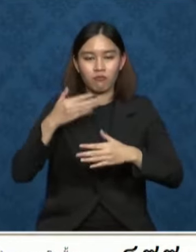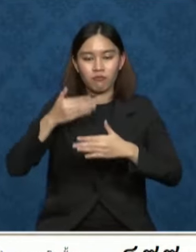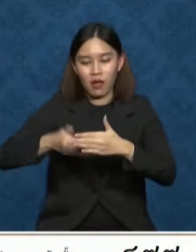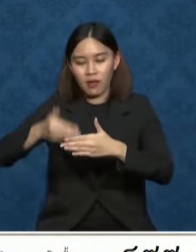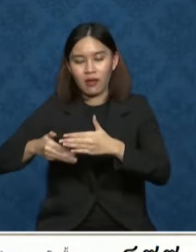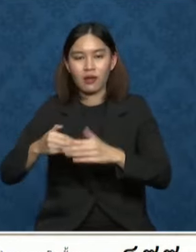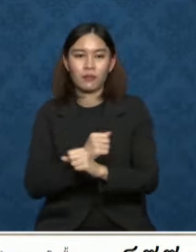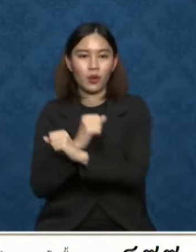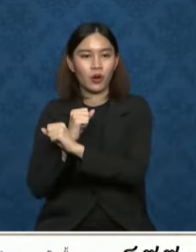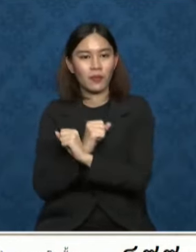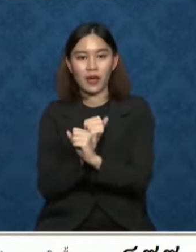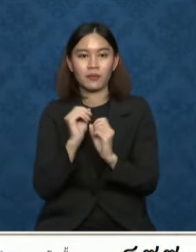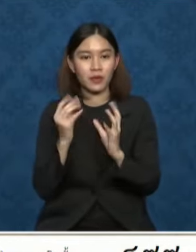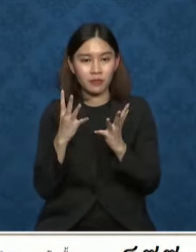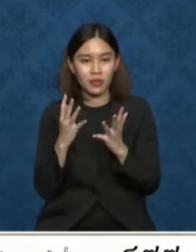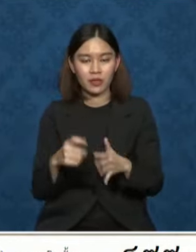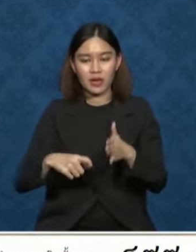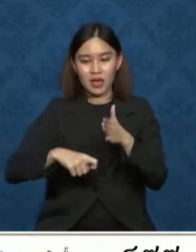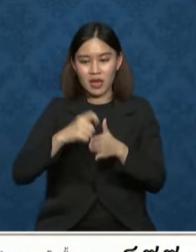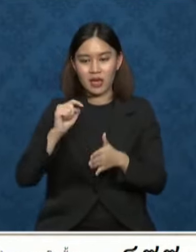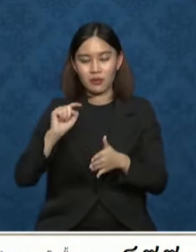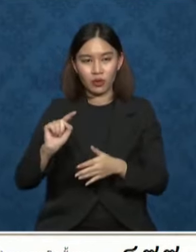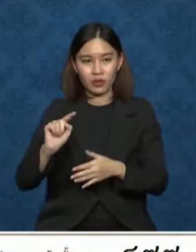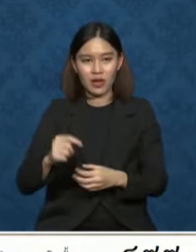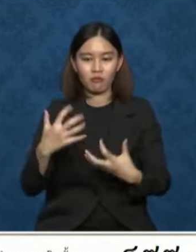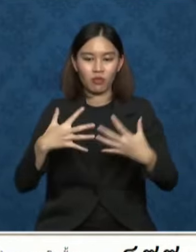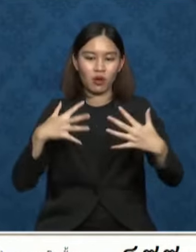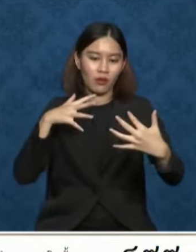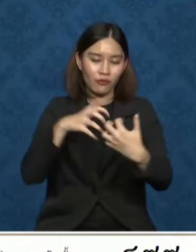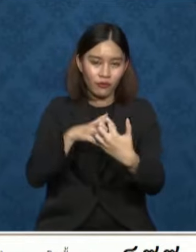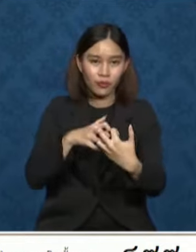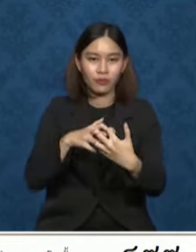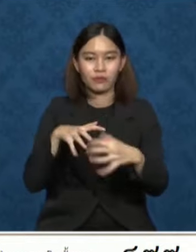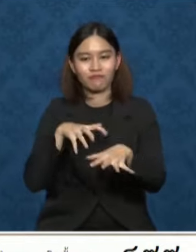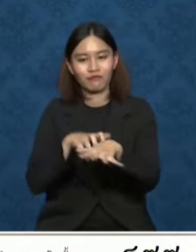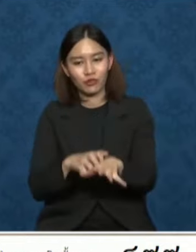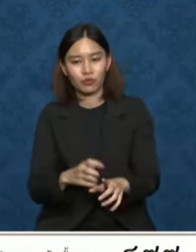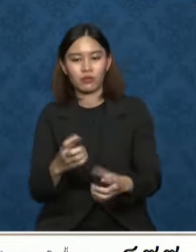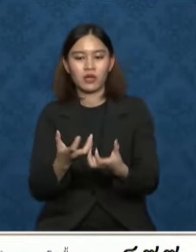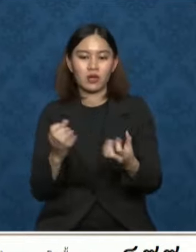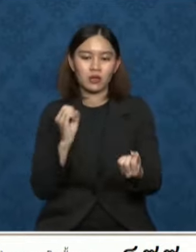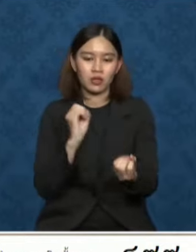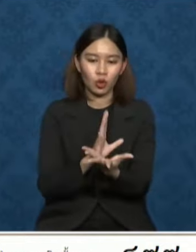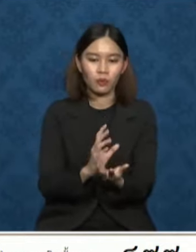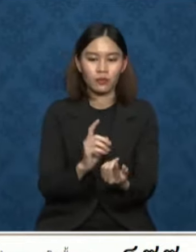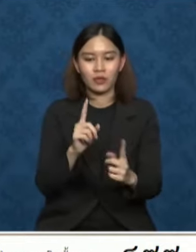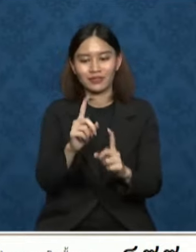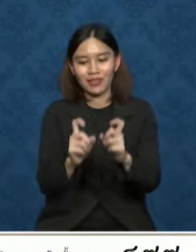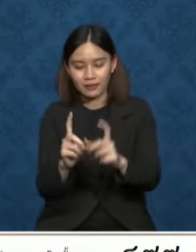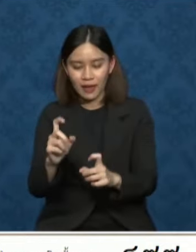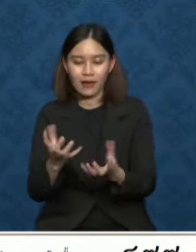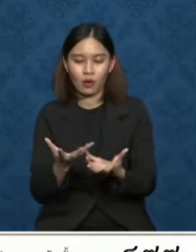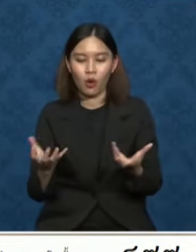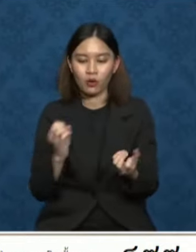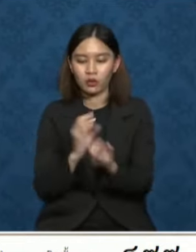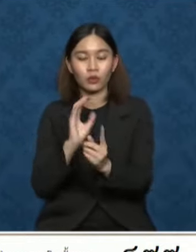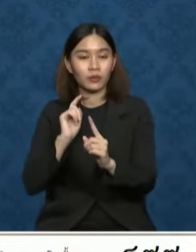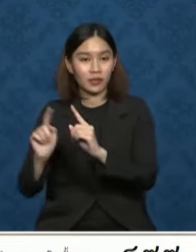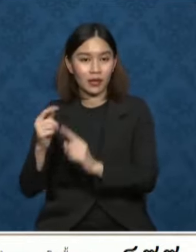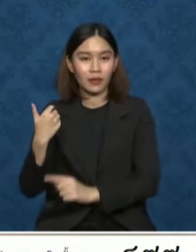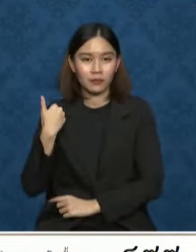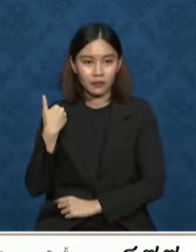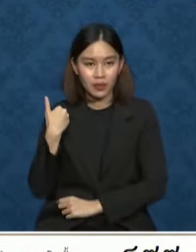teamเป็สาเหตุหนึให้ทำใหเกิอปติเหตุเกิดความสูญเสียแก่ชีวิตและทัสนของพน้ประชาชน